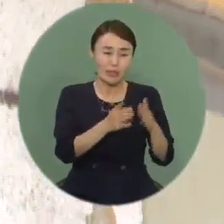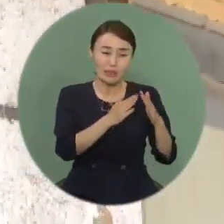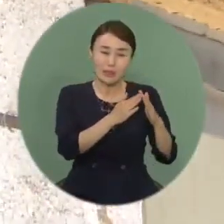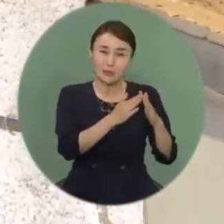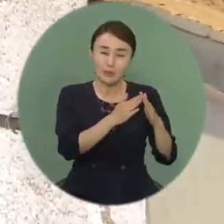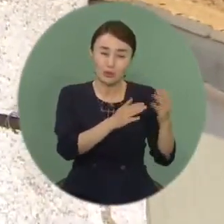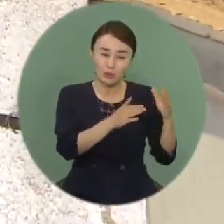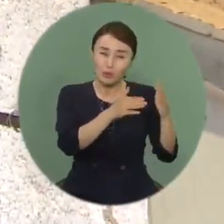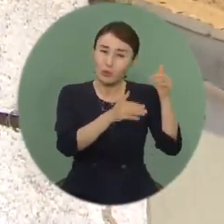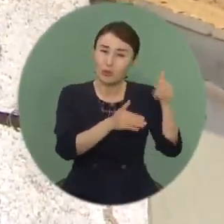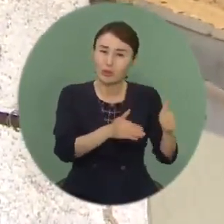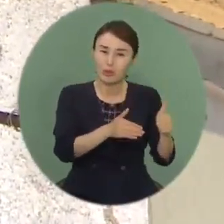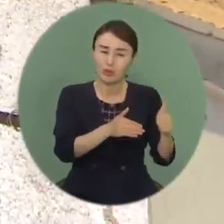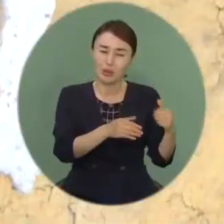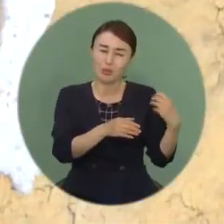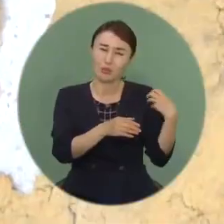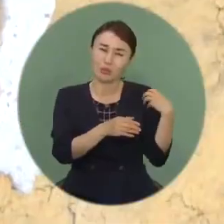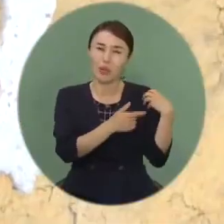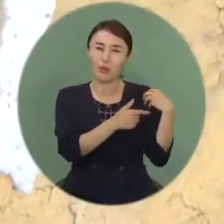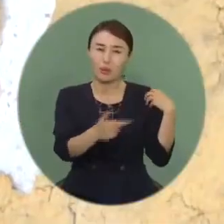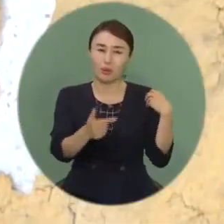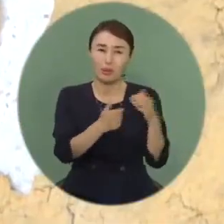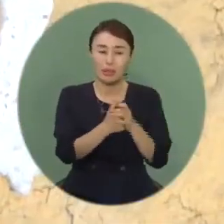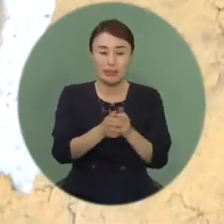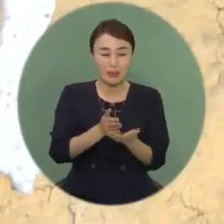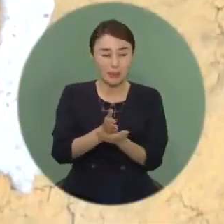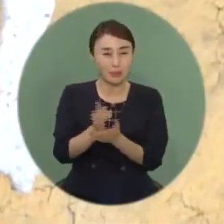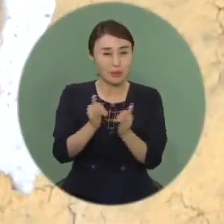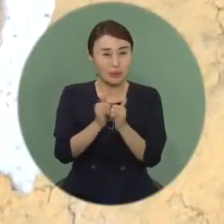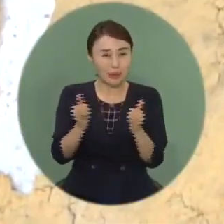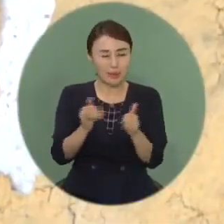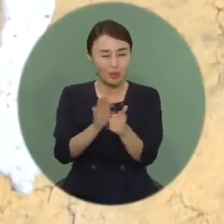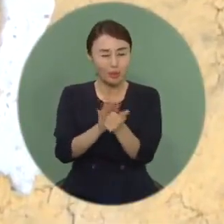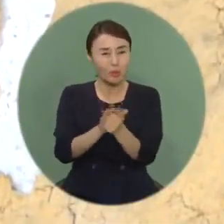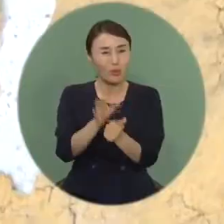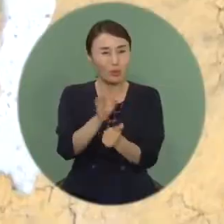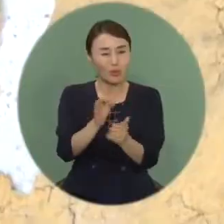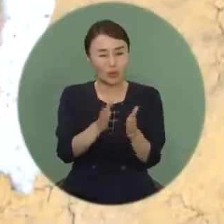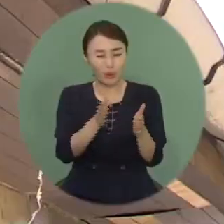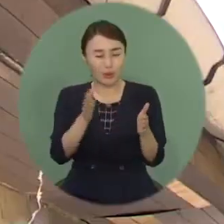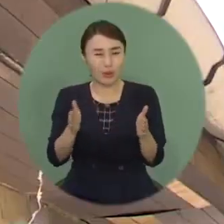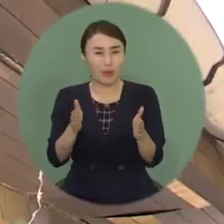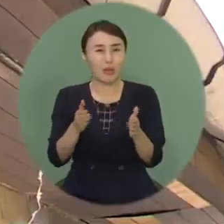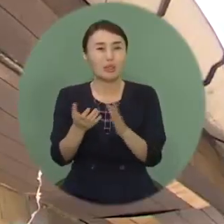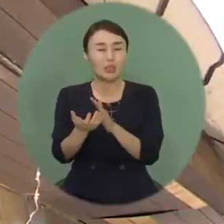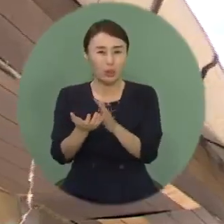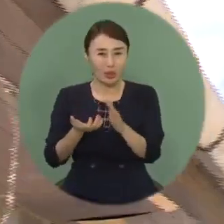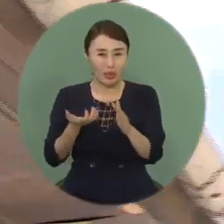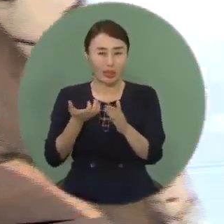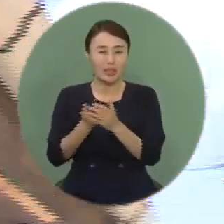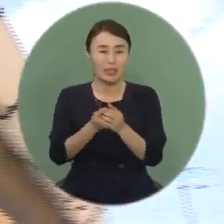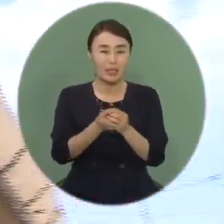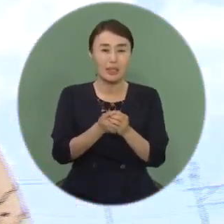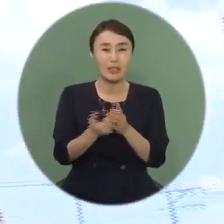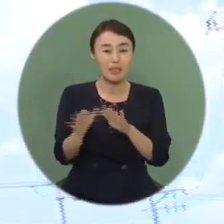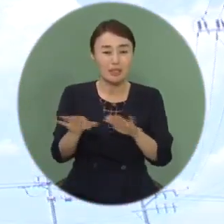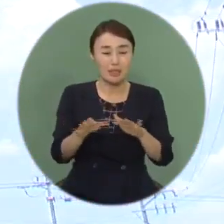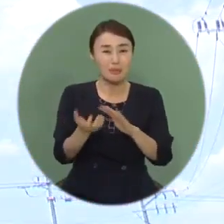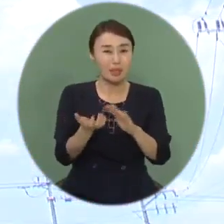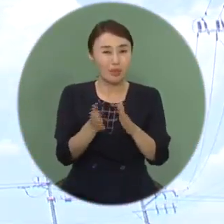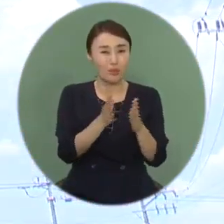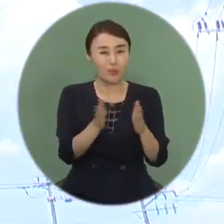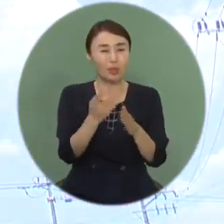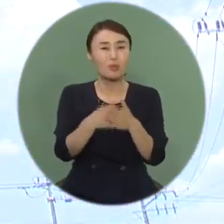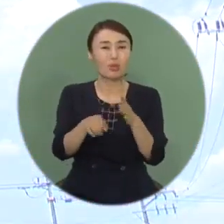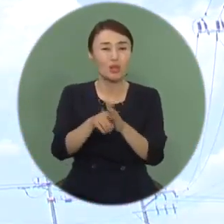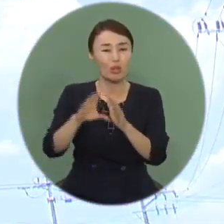부담이 만만치 않기 때문입니다 전문가는 지원 비율을 늘리는 것에 앞서 내진 설계을 점진적으로 올릴 수 있는